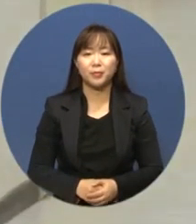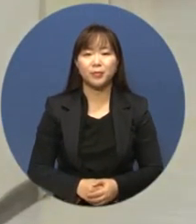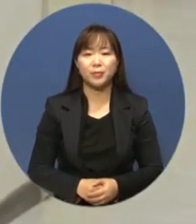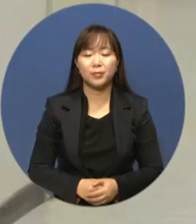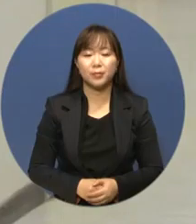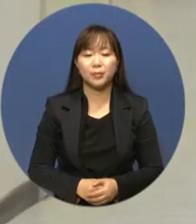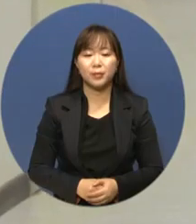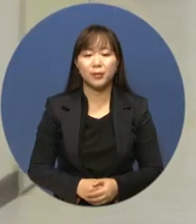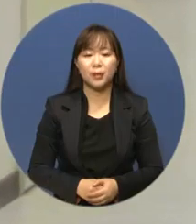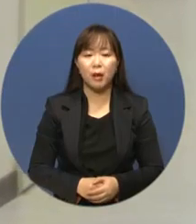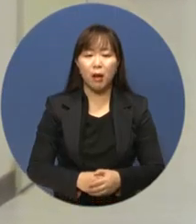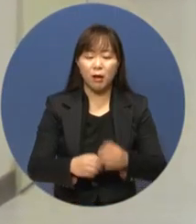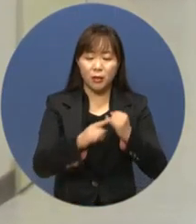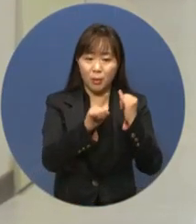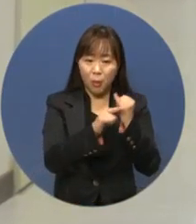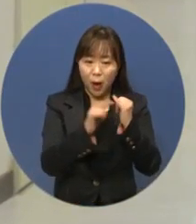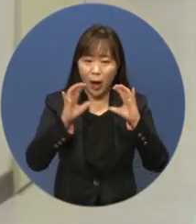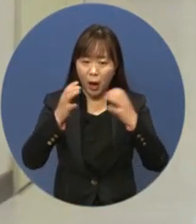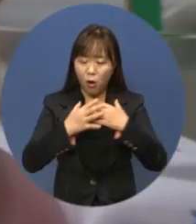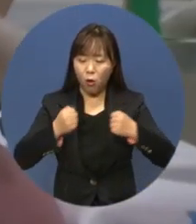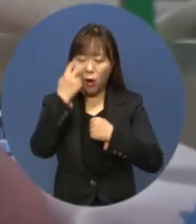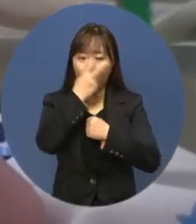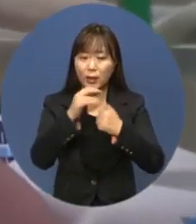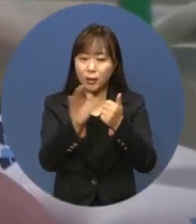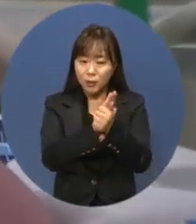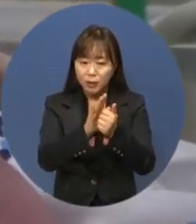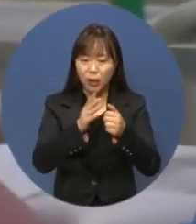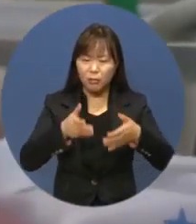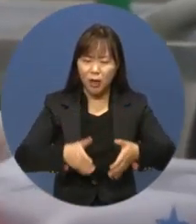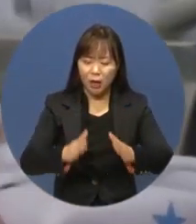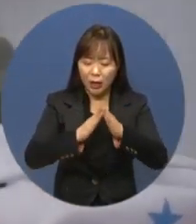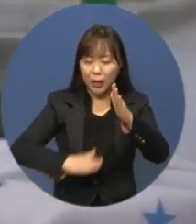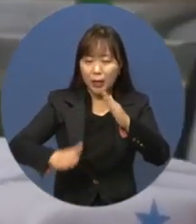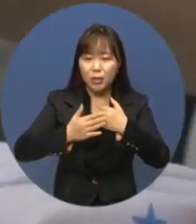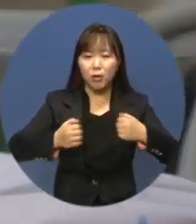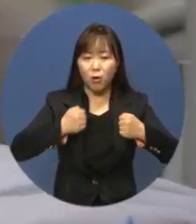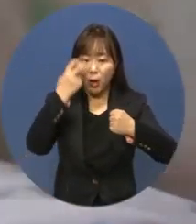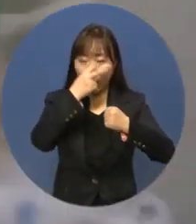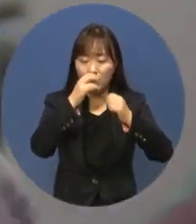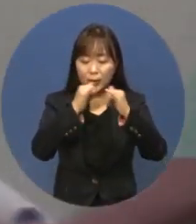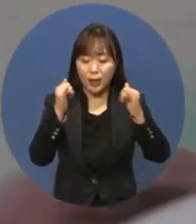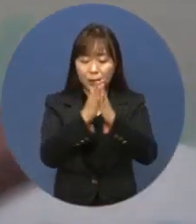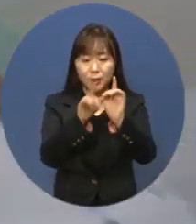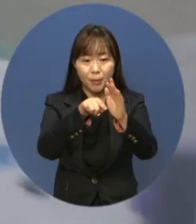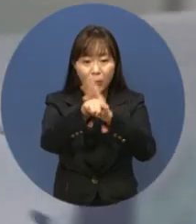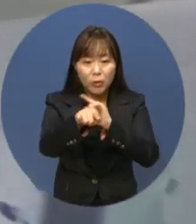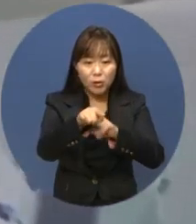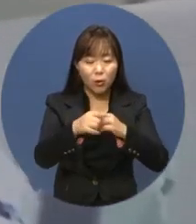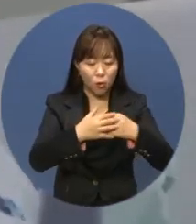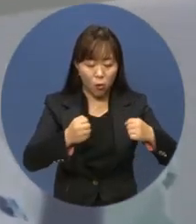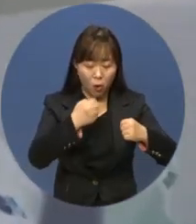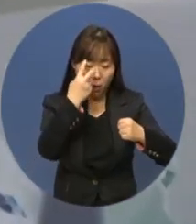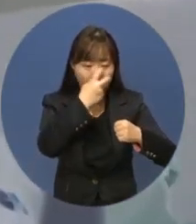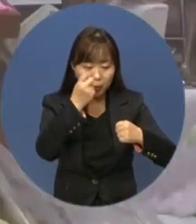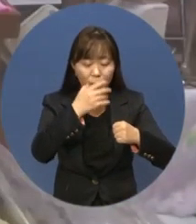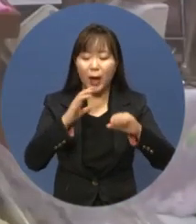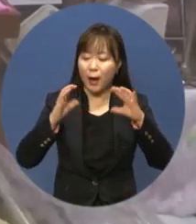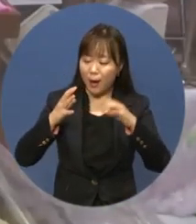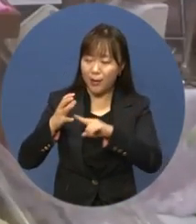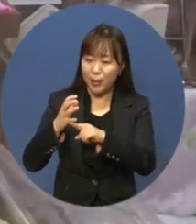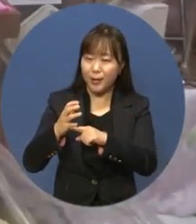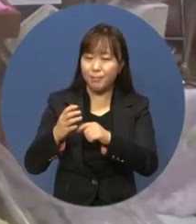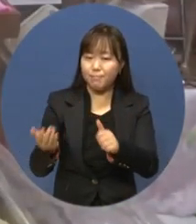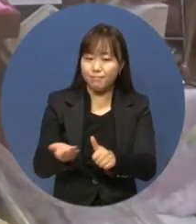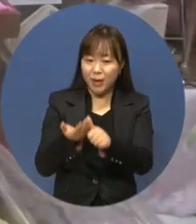산모신생아도우미 관리 서비스는 출산 과정에 건강 관리사 가 방문해 산모의 건강 달리와 신생아의